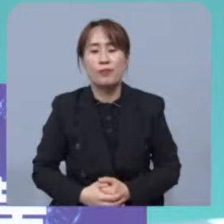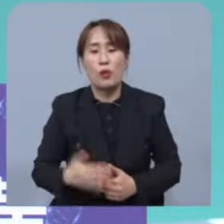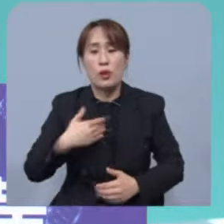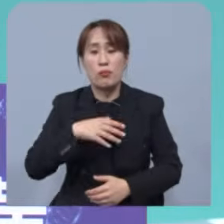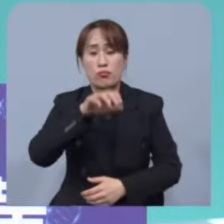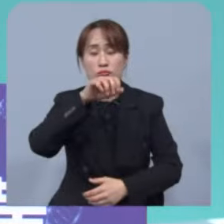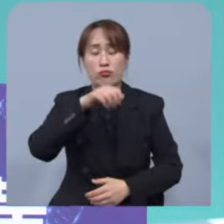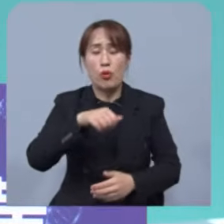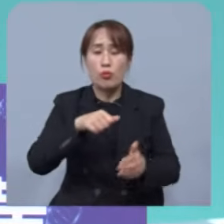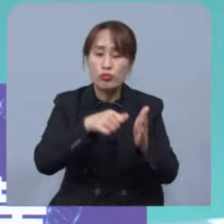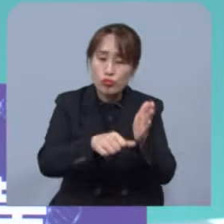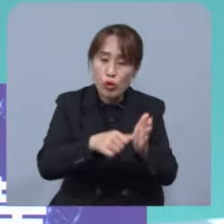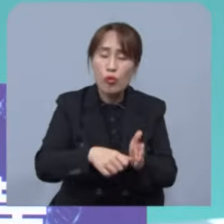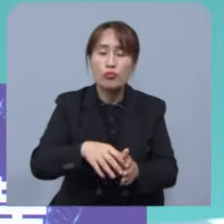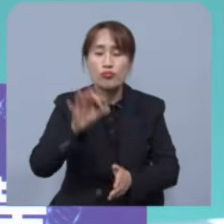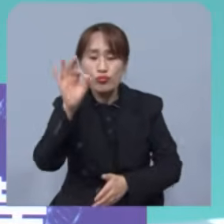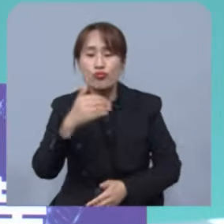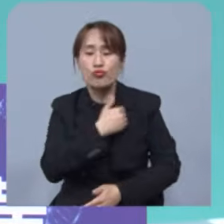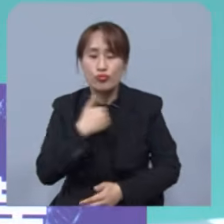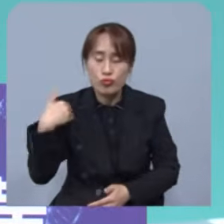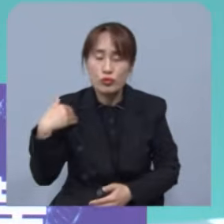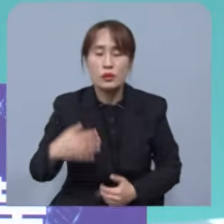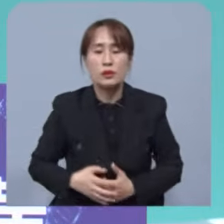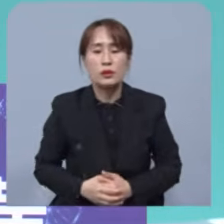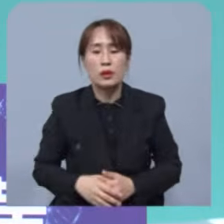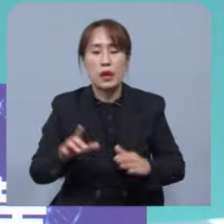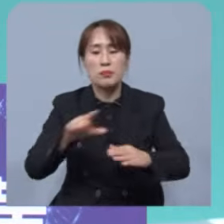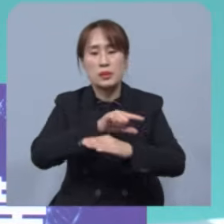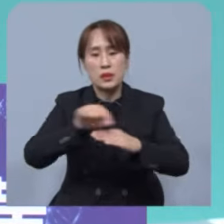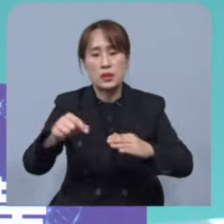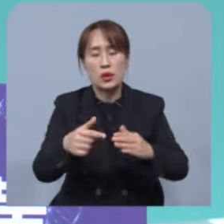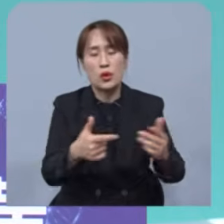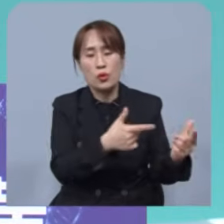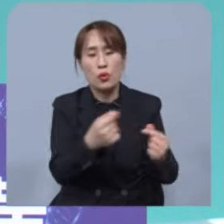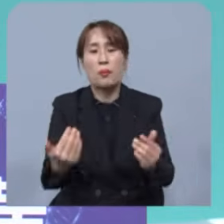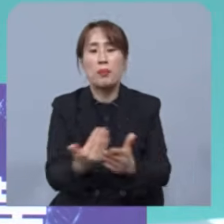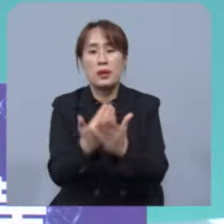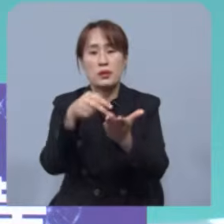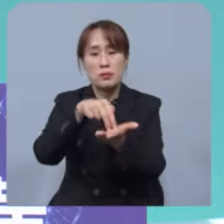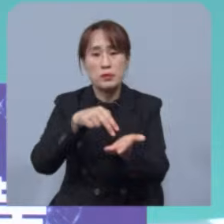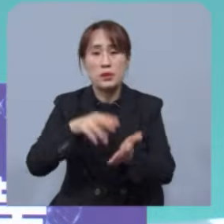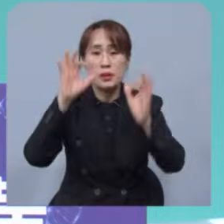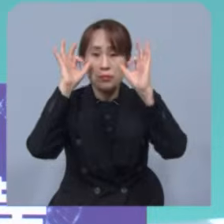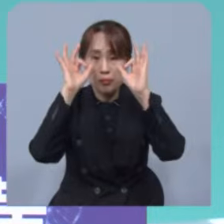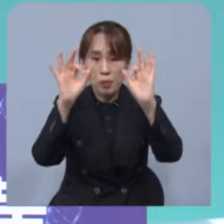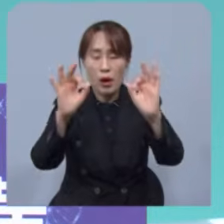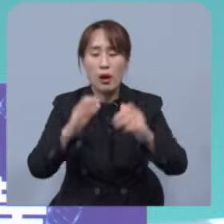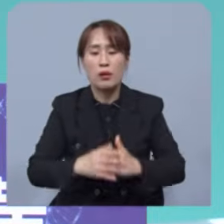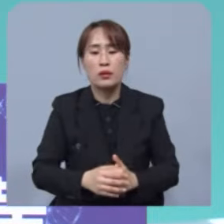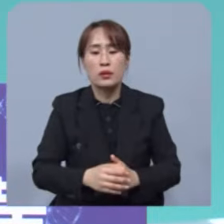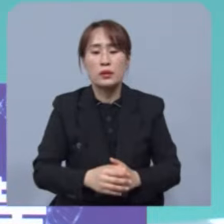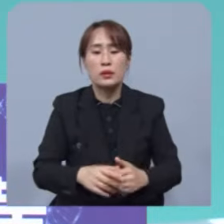풍부하니까 전체로 보면. 그런데 지방 균형 발전이라고 하는 측면에서 보면